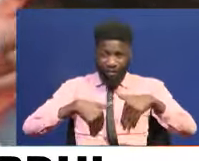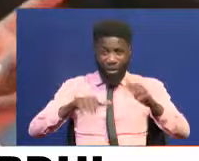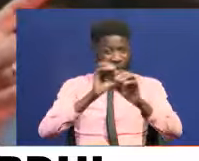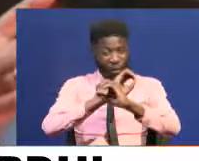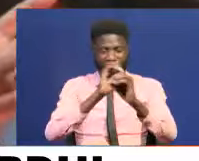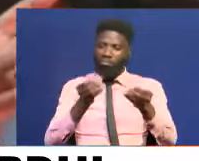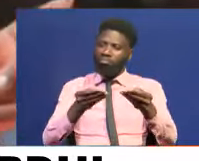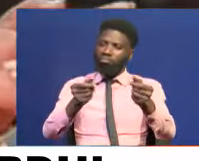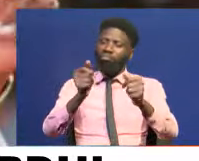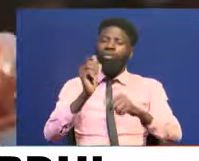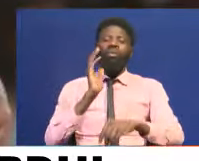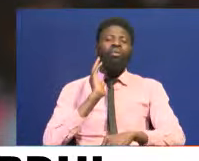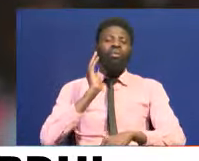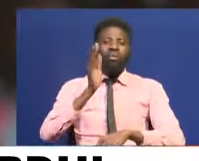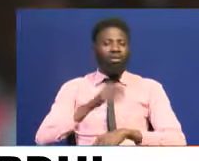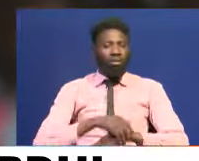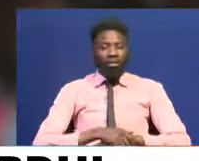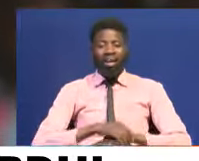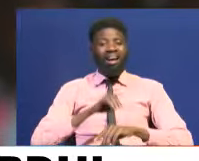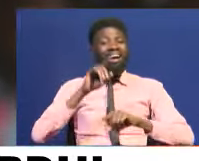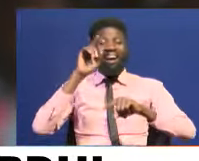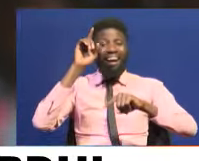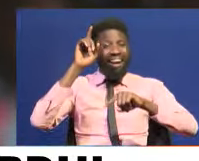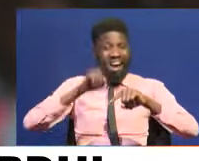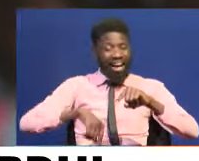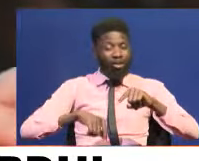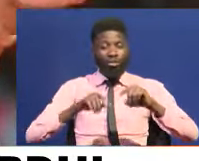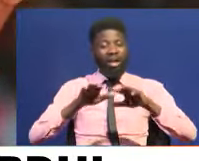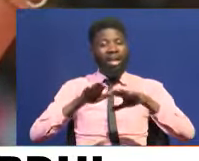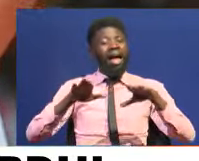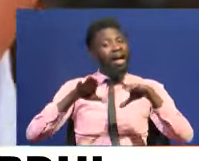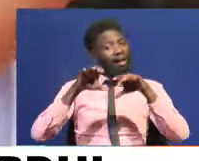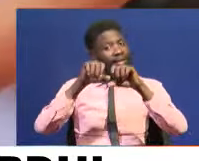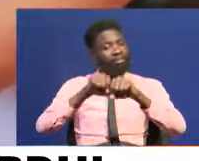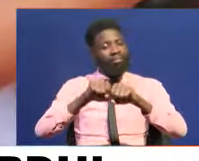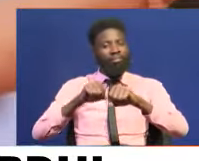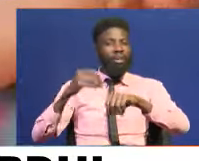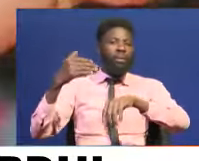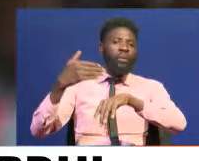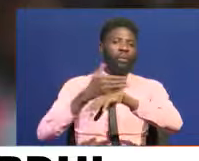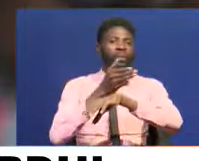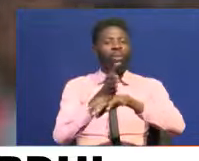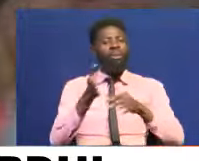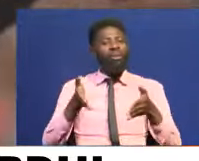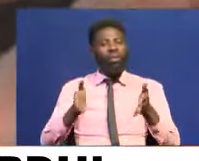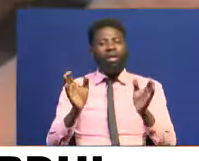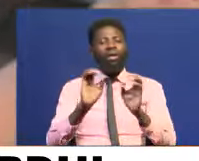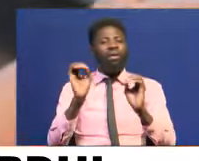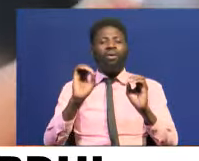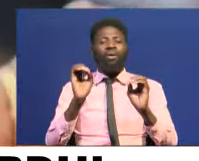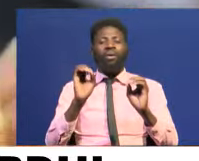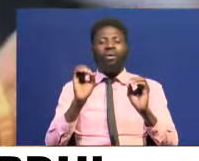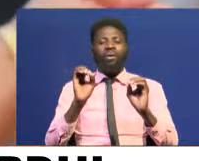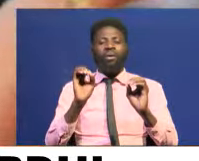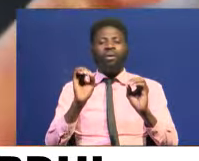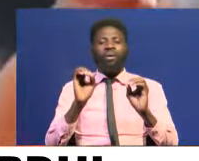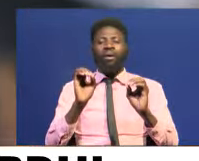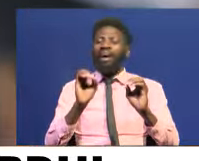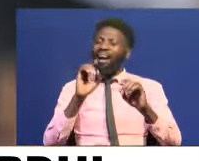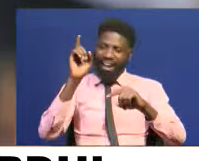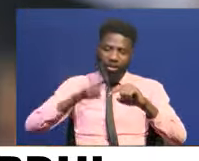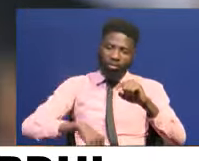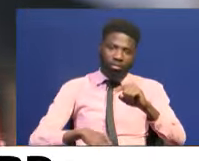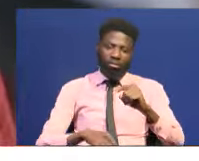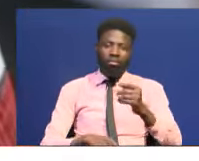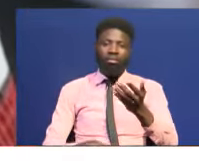uwezi kunyakua ukipitia njia mkato. Shamba unasikia wazee hapa Joseph. Asante sana chairman wa